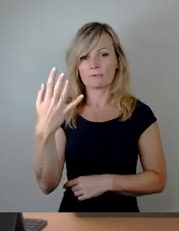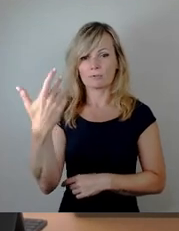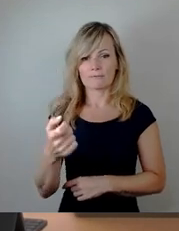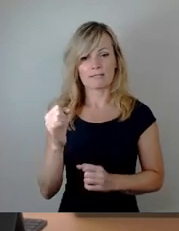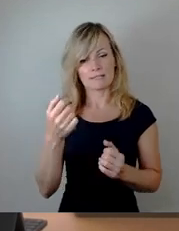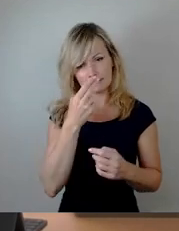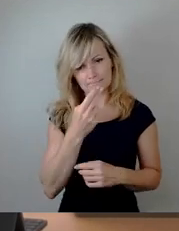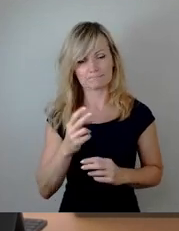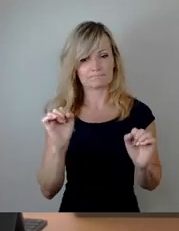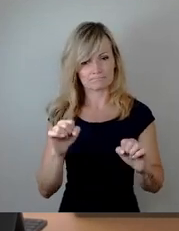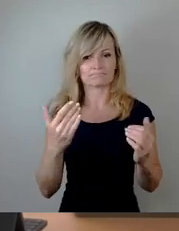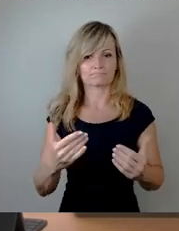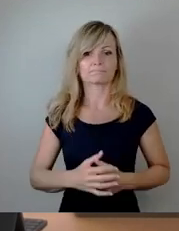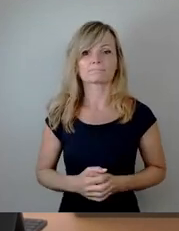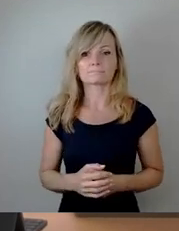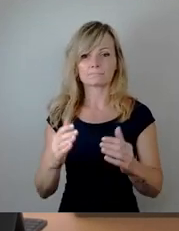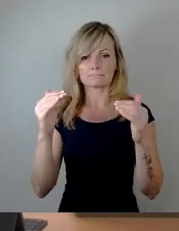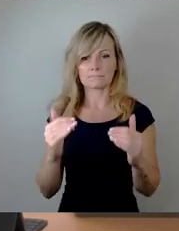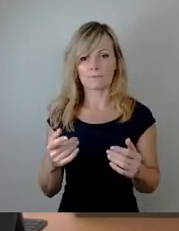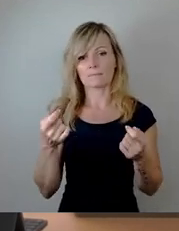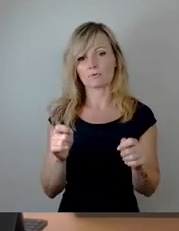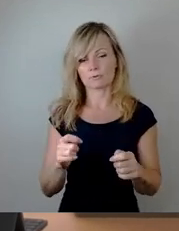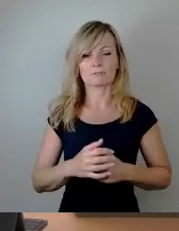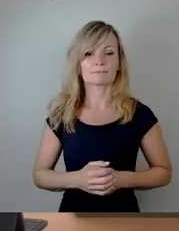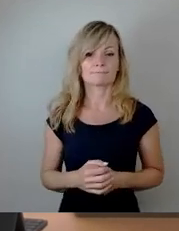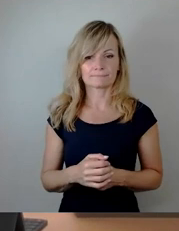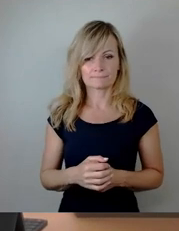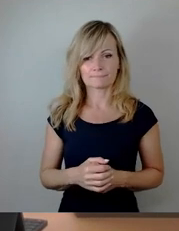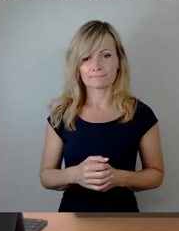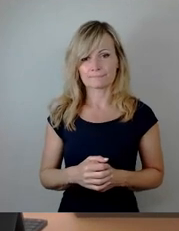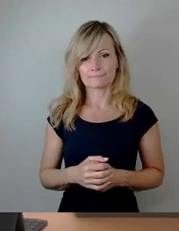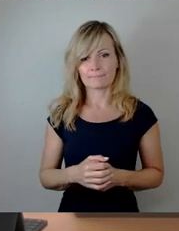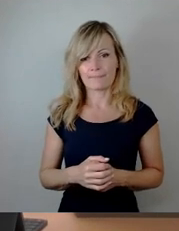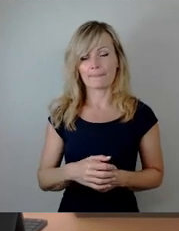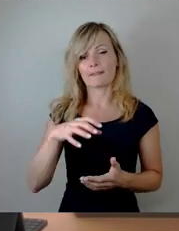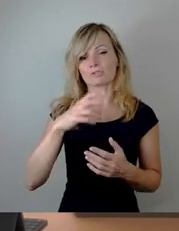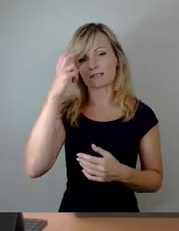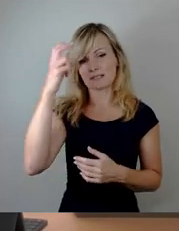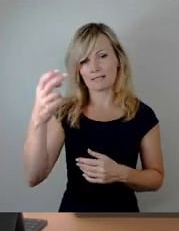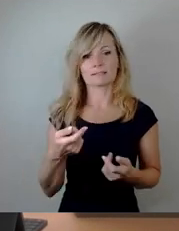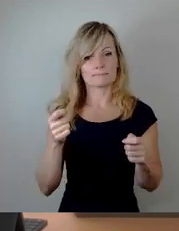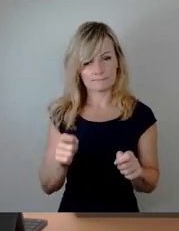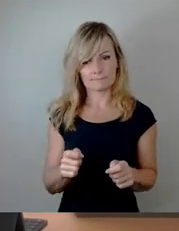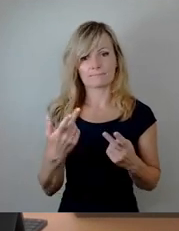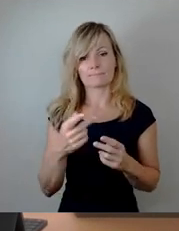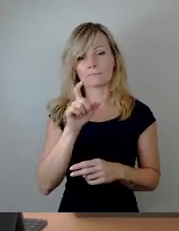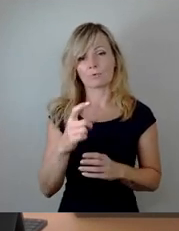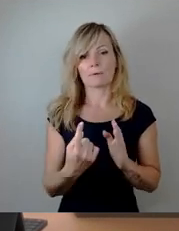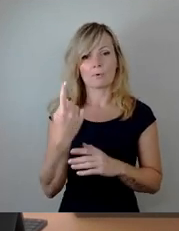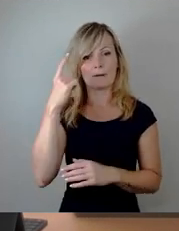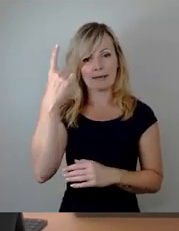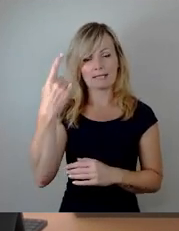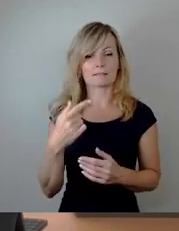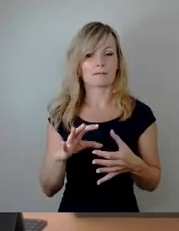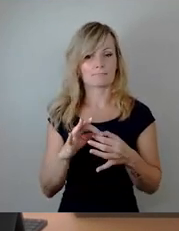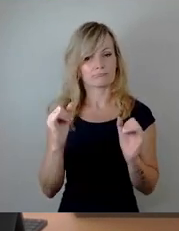Kenntnis. Nächster Beschluss des Rates in der Sitzung. Der Stadtrat beschließt im Einvernehmen mit dem Oberbürgermeister die dauerhafte